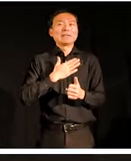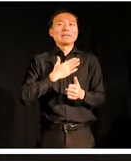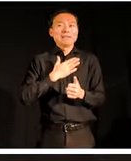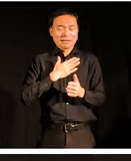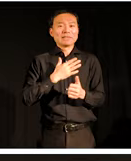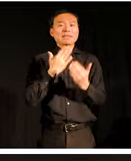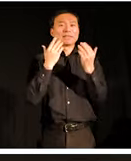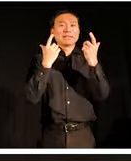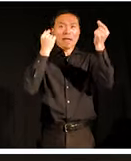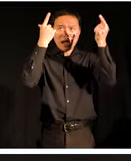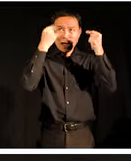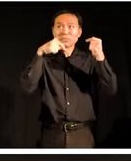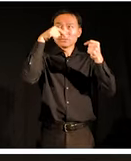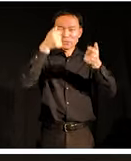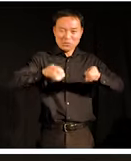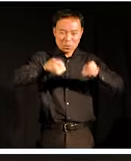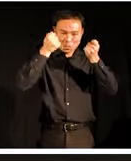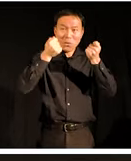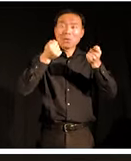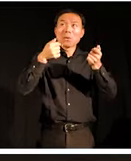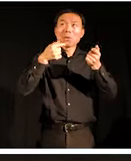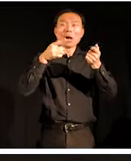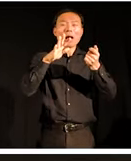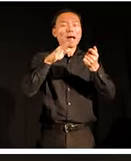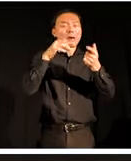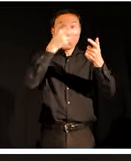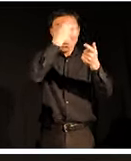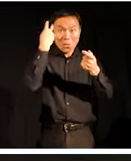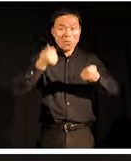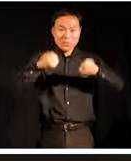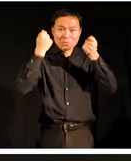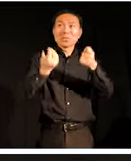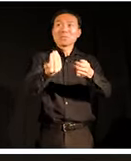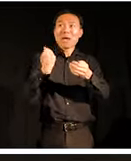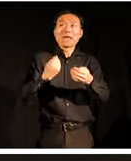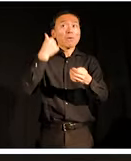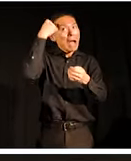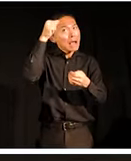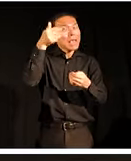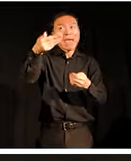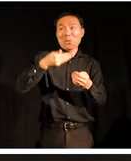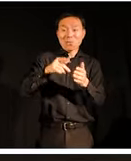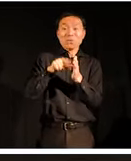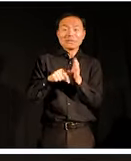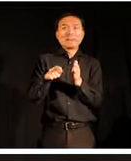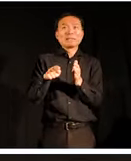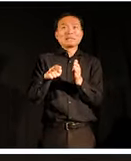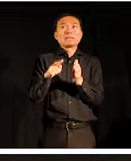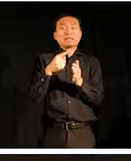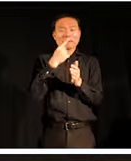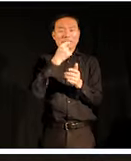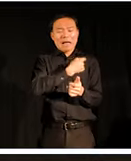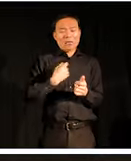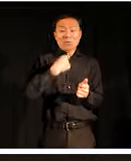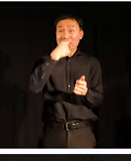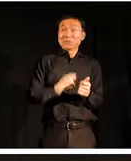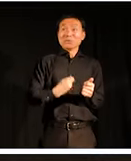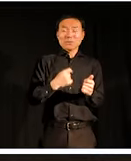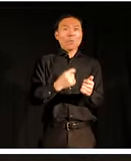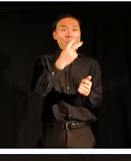学校ではね卒業する前にテスト送るまアンケートみたいな感じでそしたらあのカトリック系の学校だった